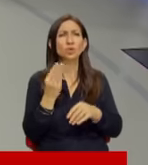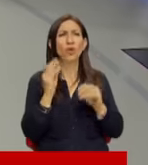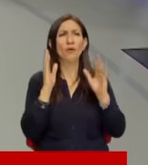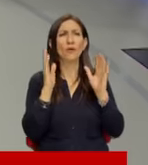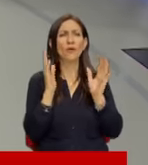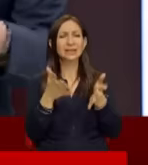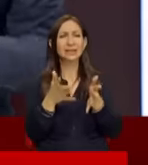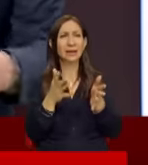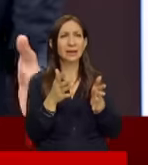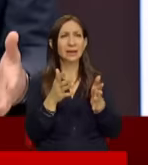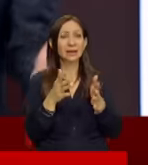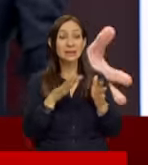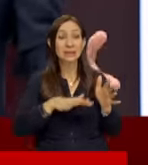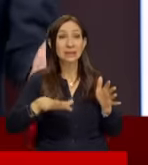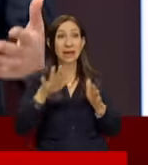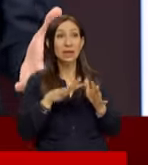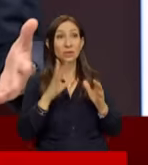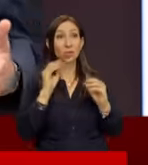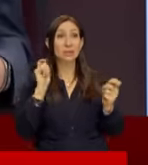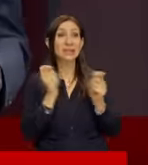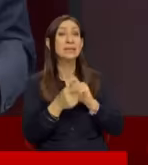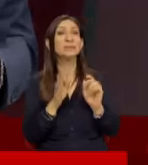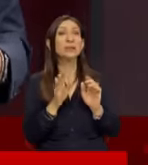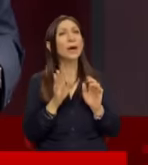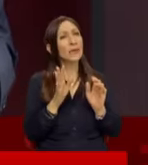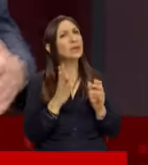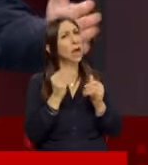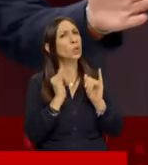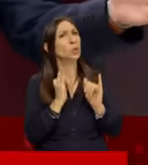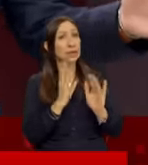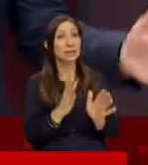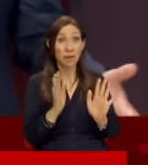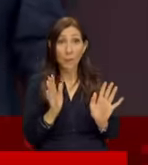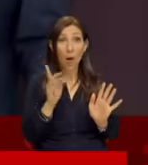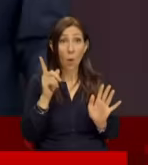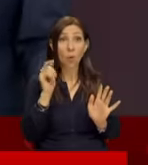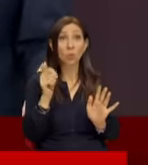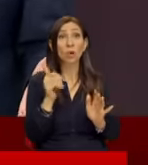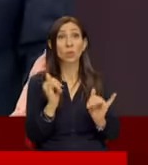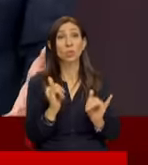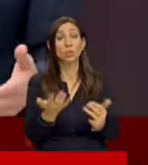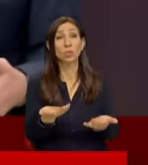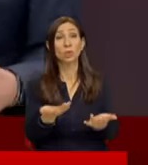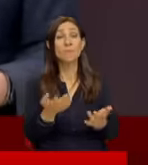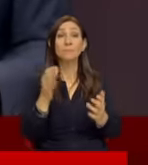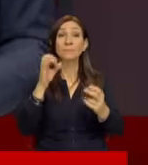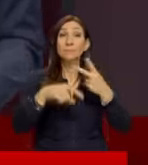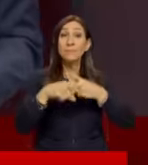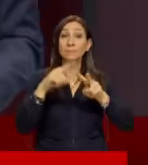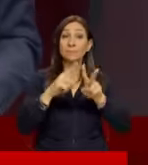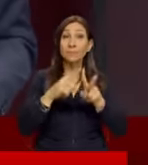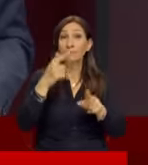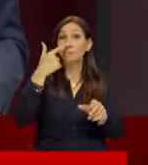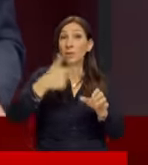fazla hani sahada çok fazla şeyin değişmediği kadar. Evet daha kötüleştik ama o gün de çok kötüydük. Ozan belki